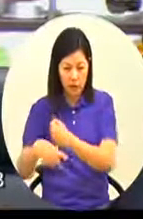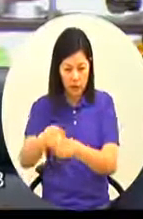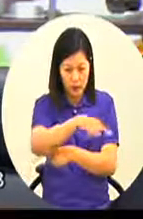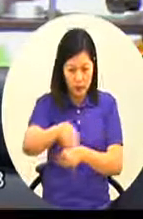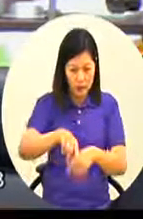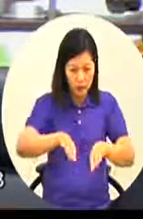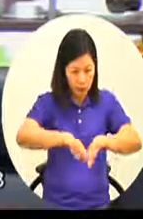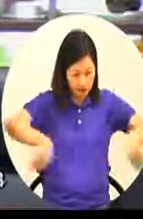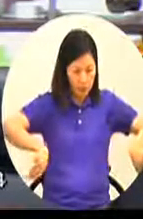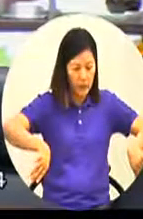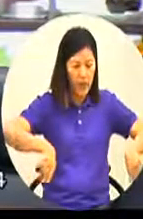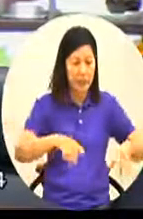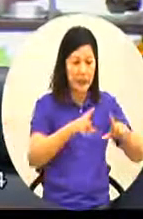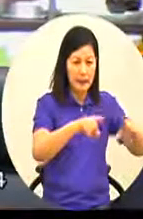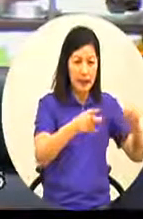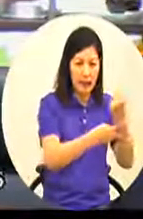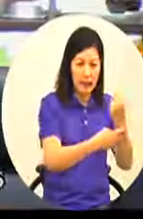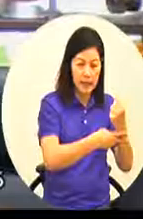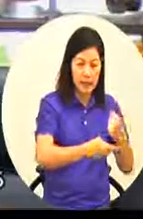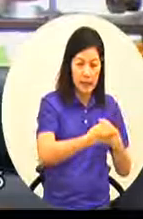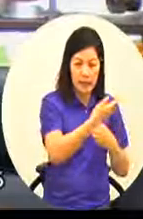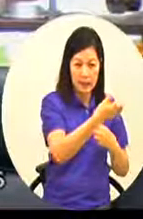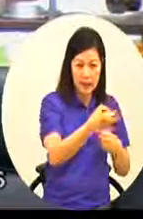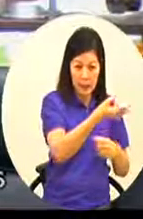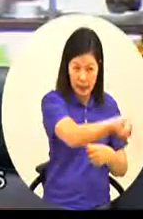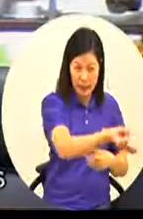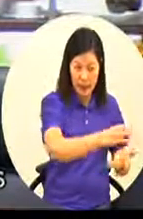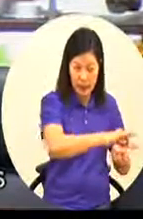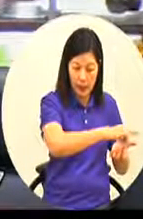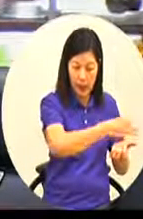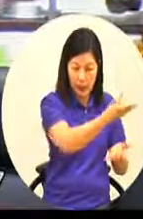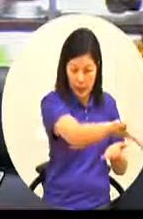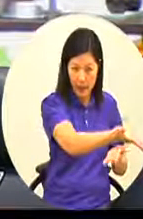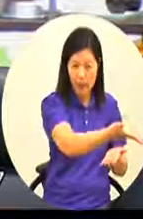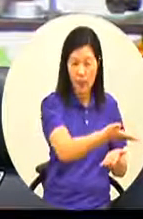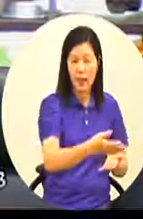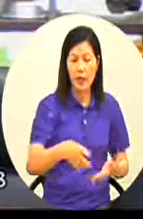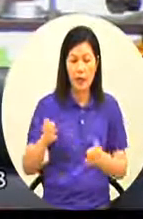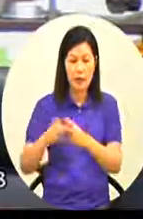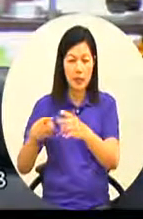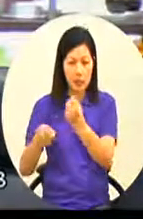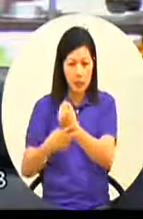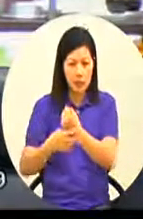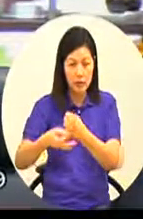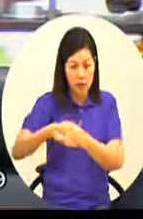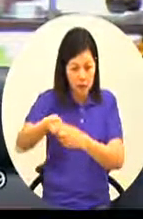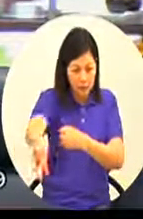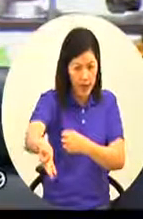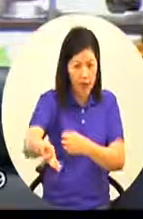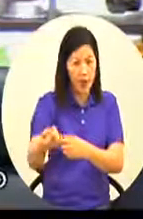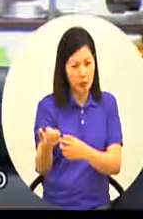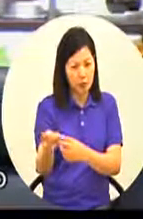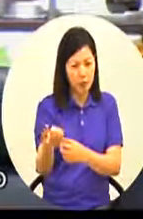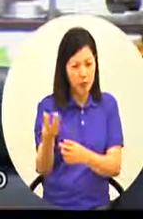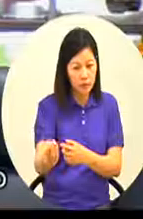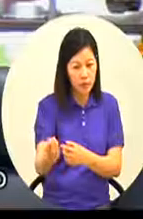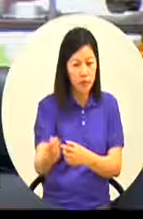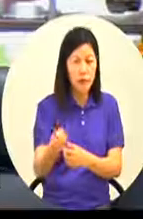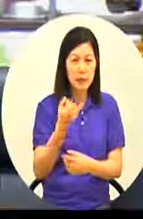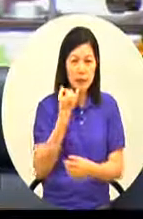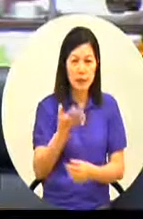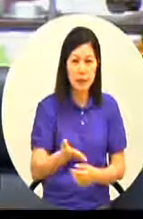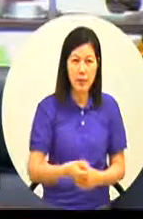分？大里的话能够饼给大一点，然后那个小里的话那个经费能够少一点，